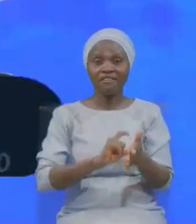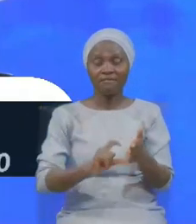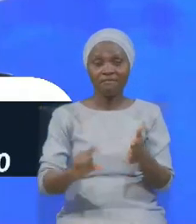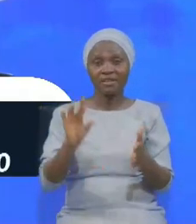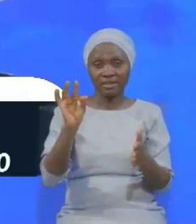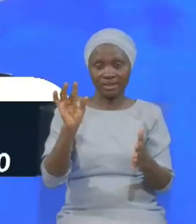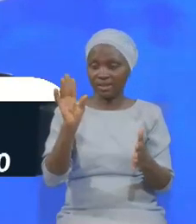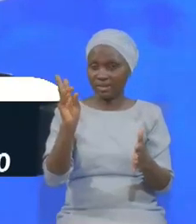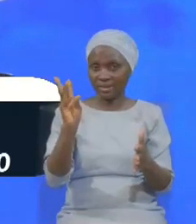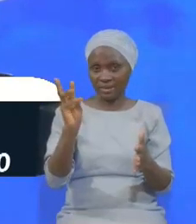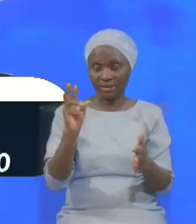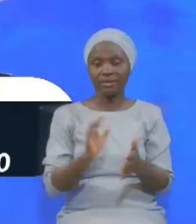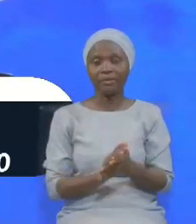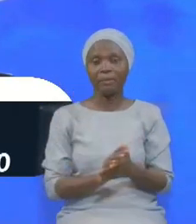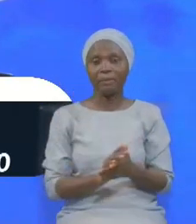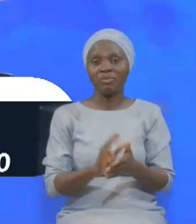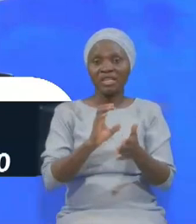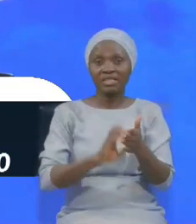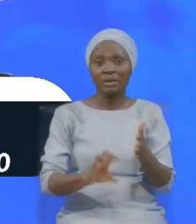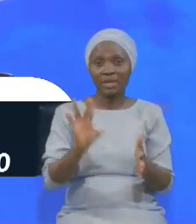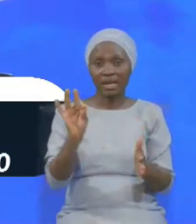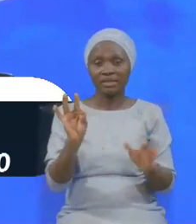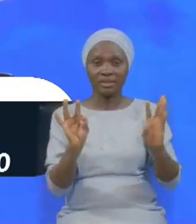Verset 16, Matthieu 8, 16.